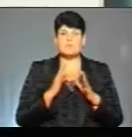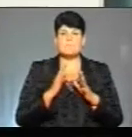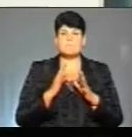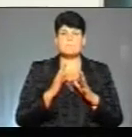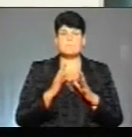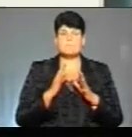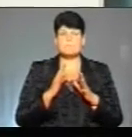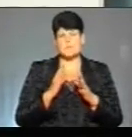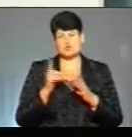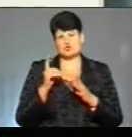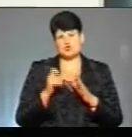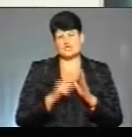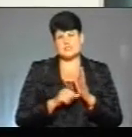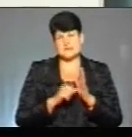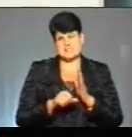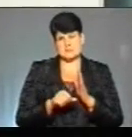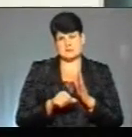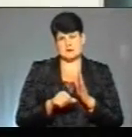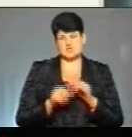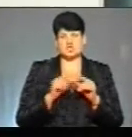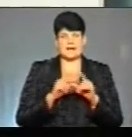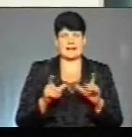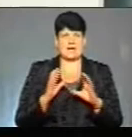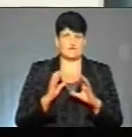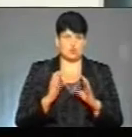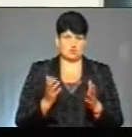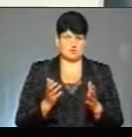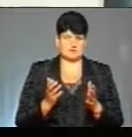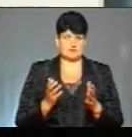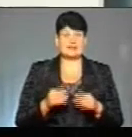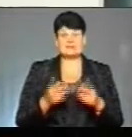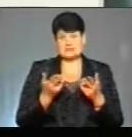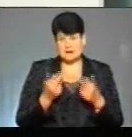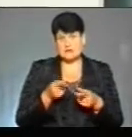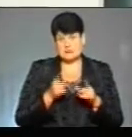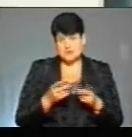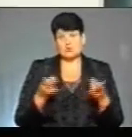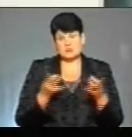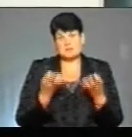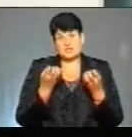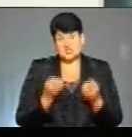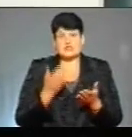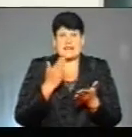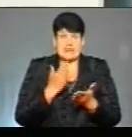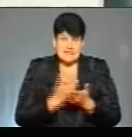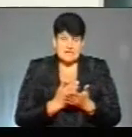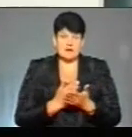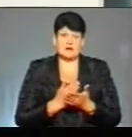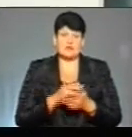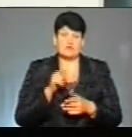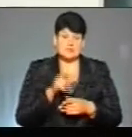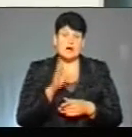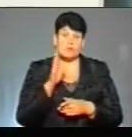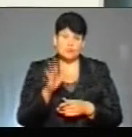парку 160 шкільних автобусів. Так, дійсно, потреба ще є, і вона